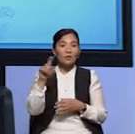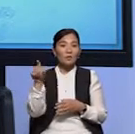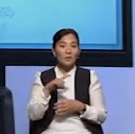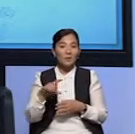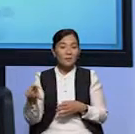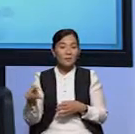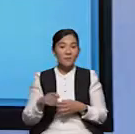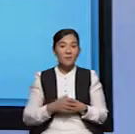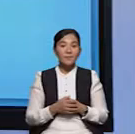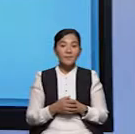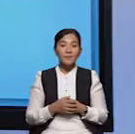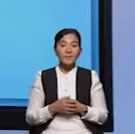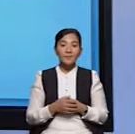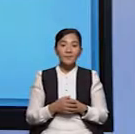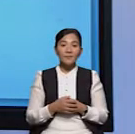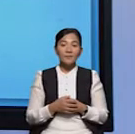текст.